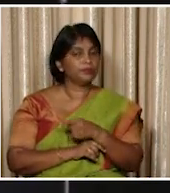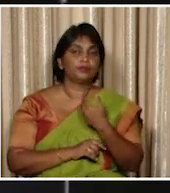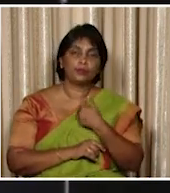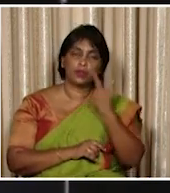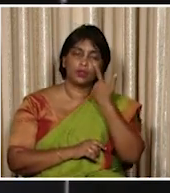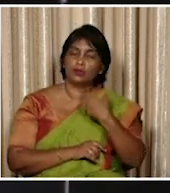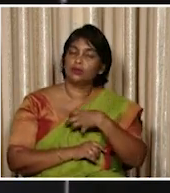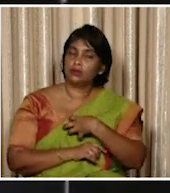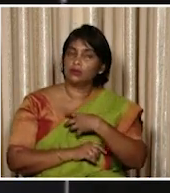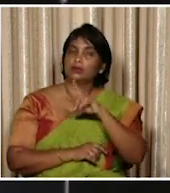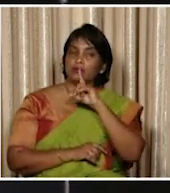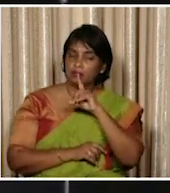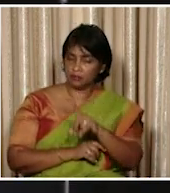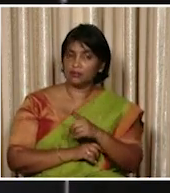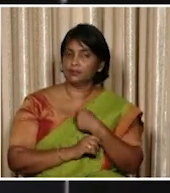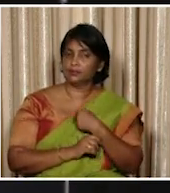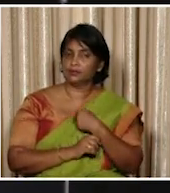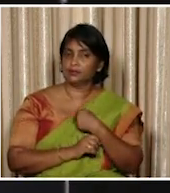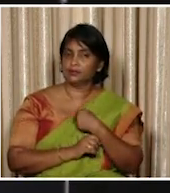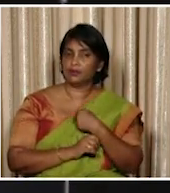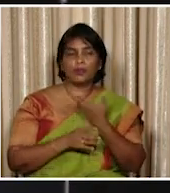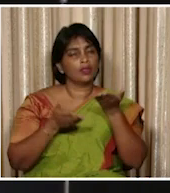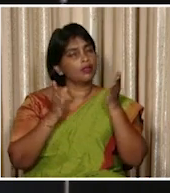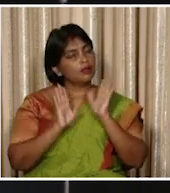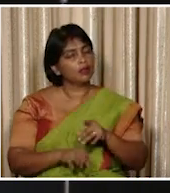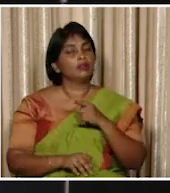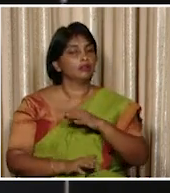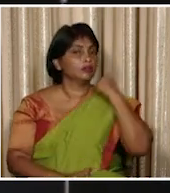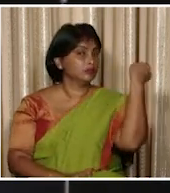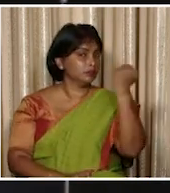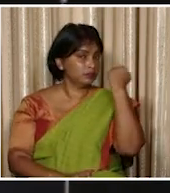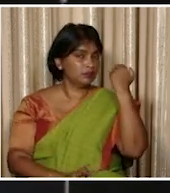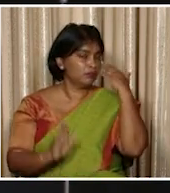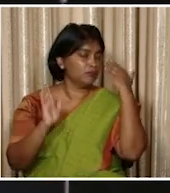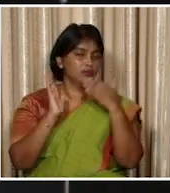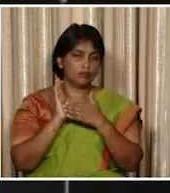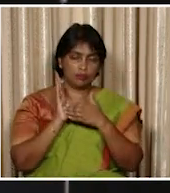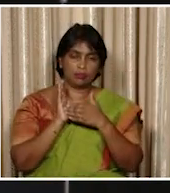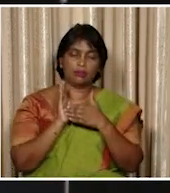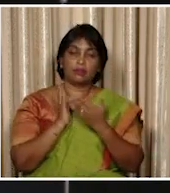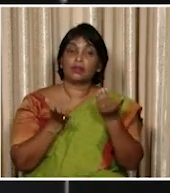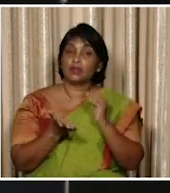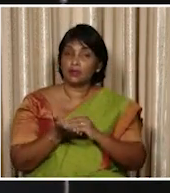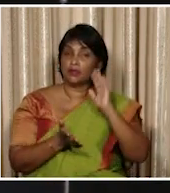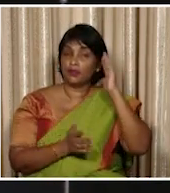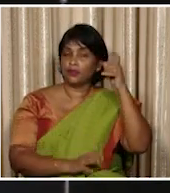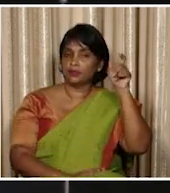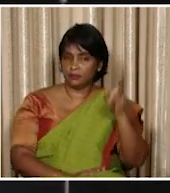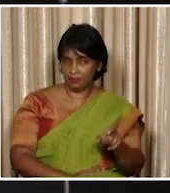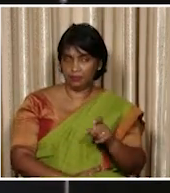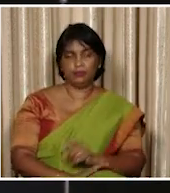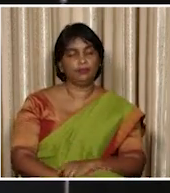අපේ ශෝකය පළ කරමින් මම අන්තිමටම කතා කරන්න යෙදෙන්නේ තවත් විශේෂ චරිතයක්